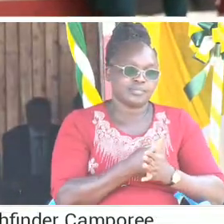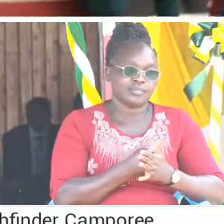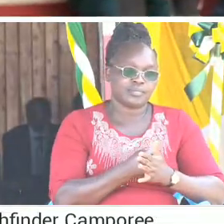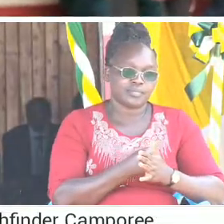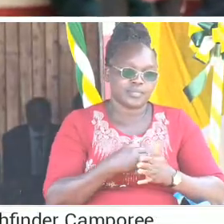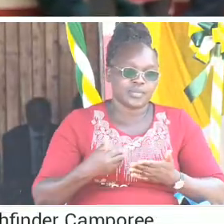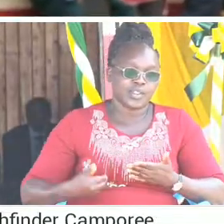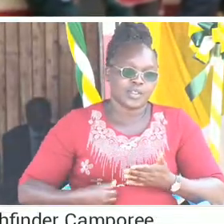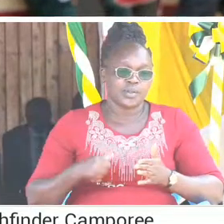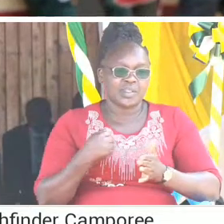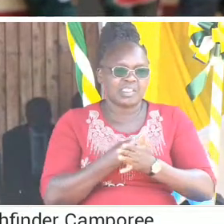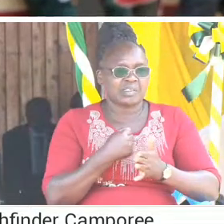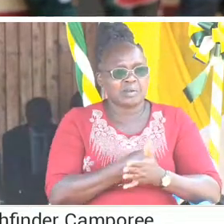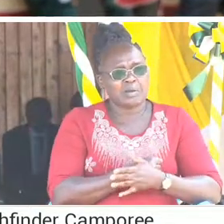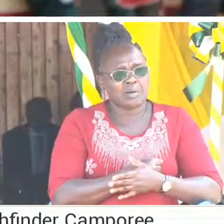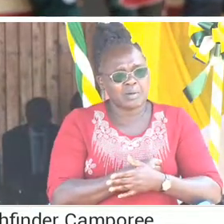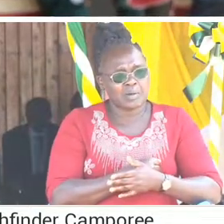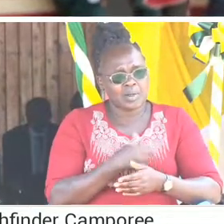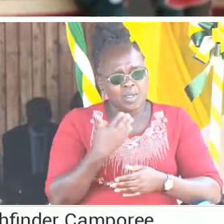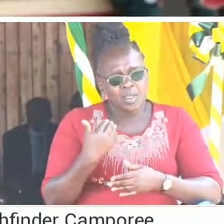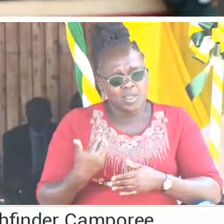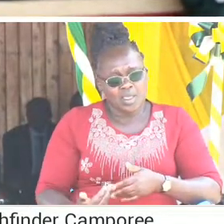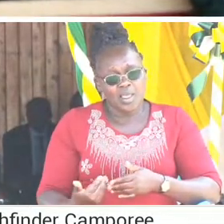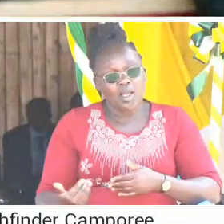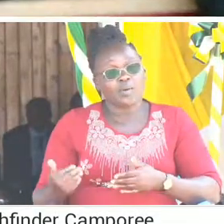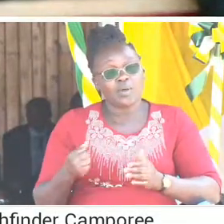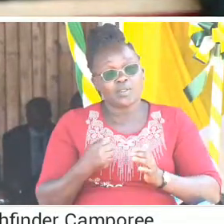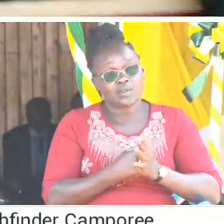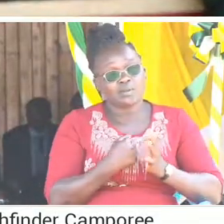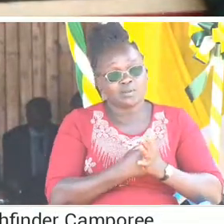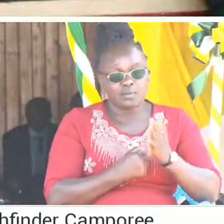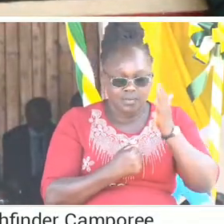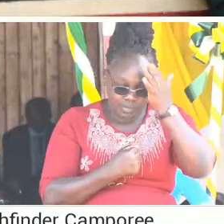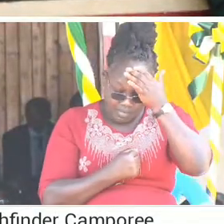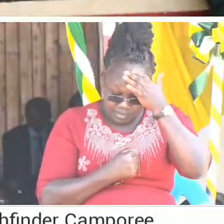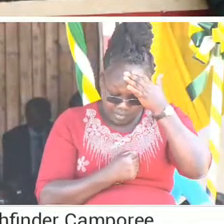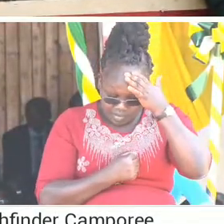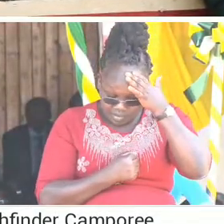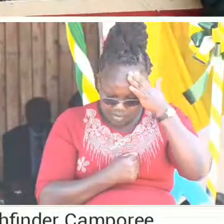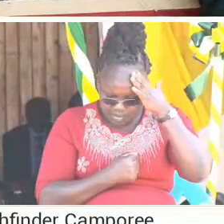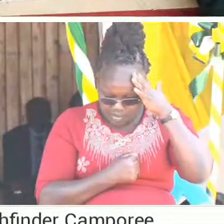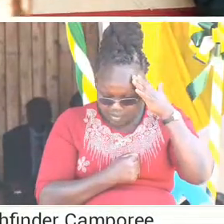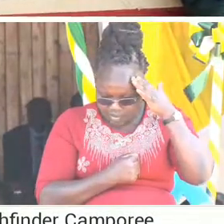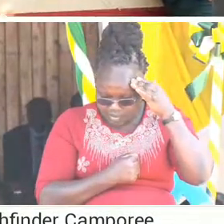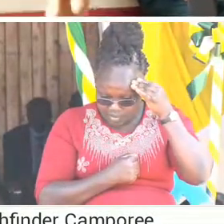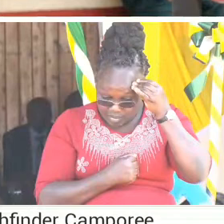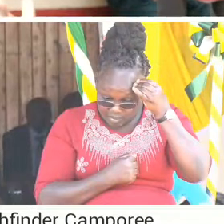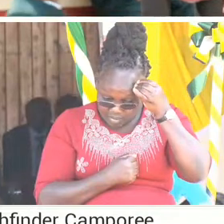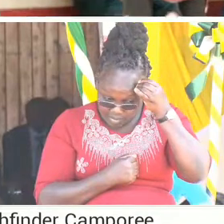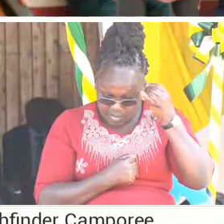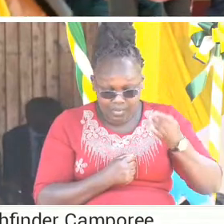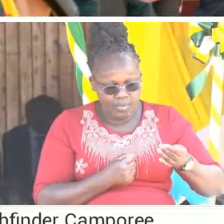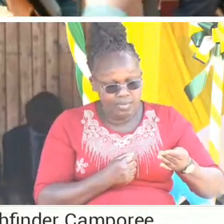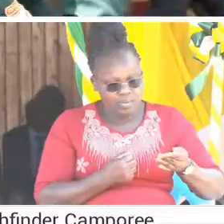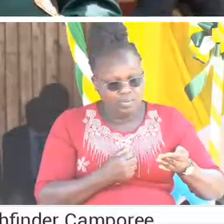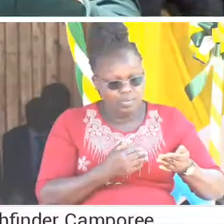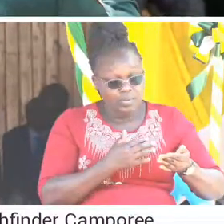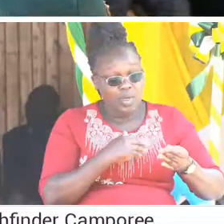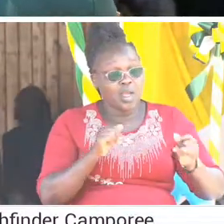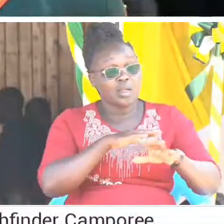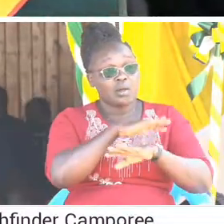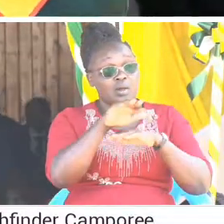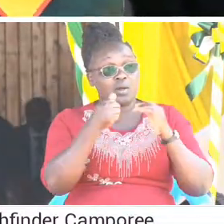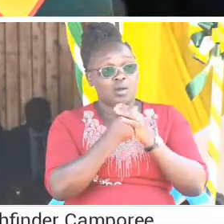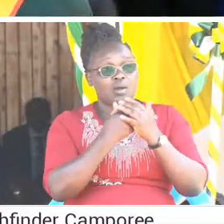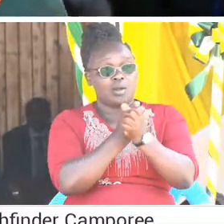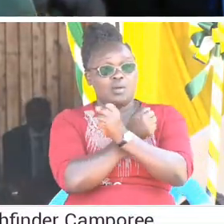wakubwa wakipambana, wadogo wakipambana, na wote tukapapenda hapa kama nyumbani kwetu wenyewe. Sababu ni